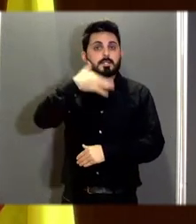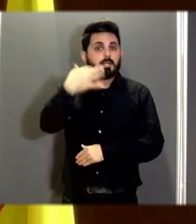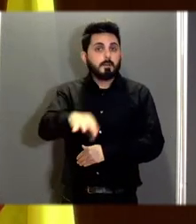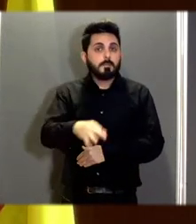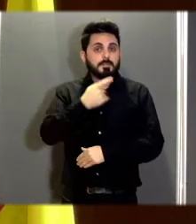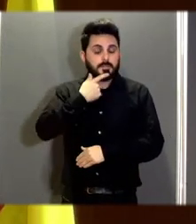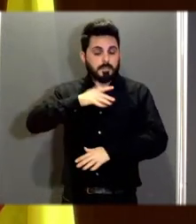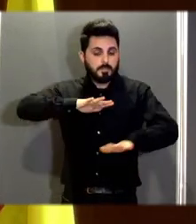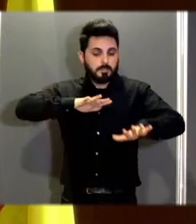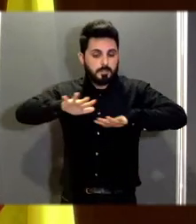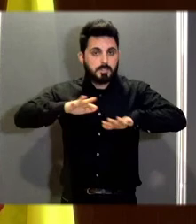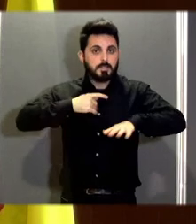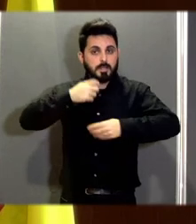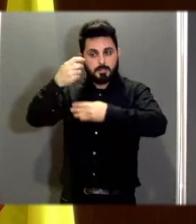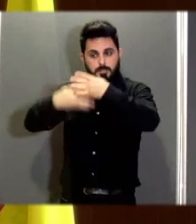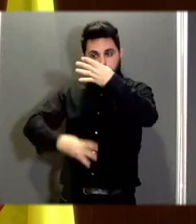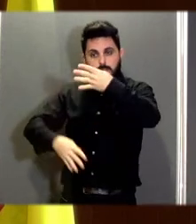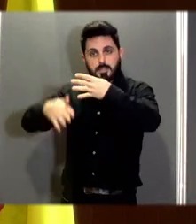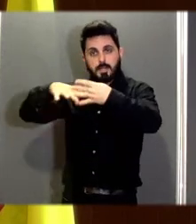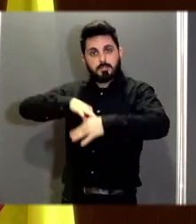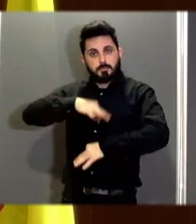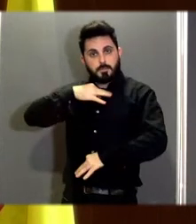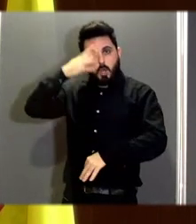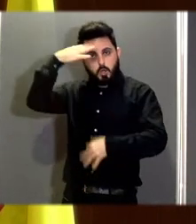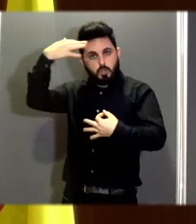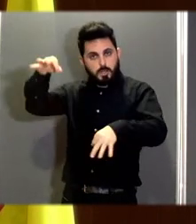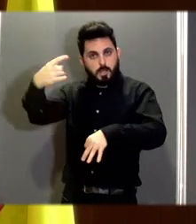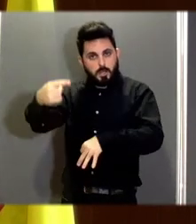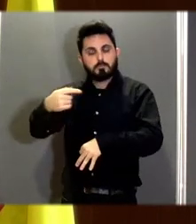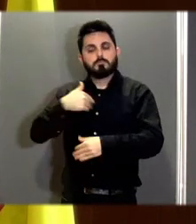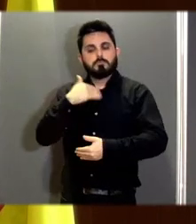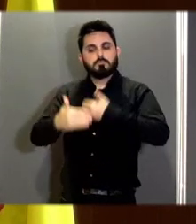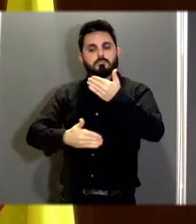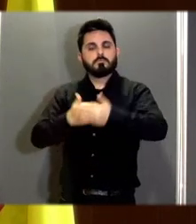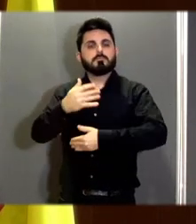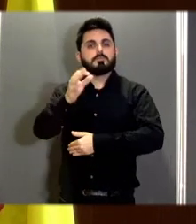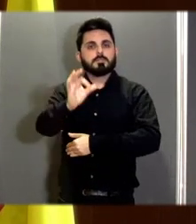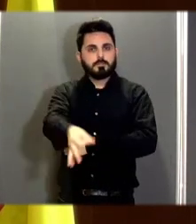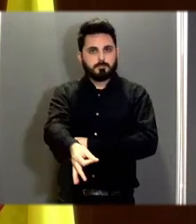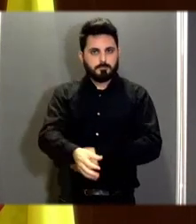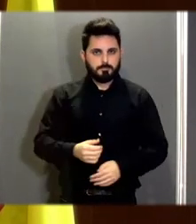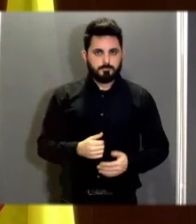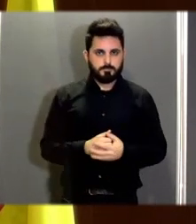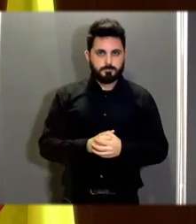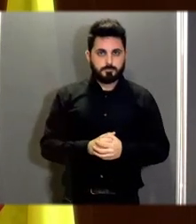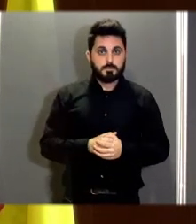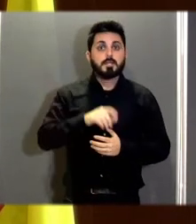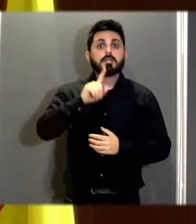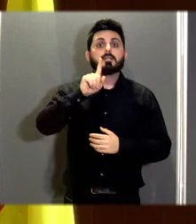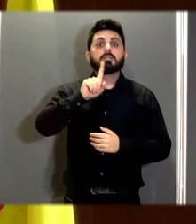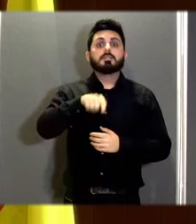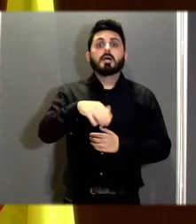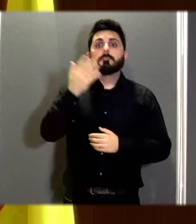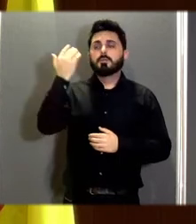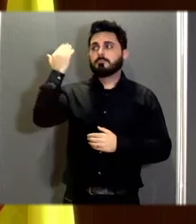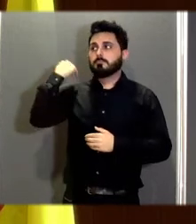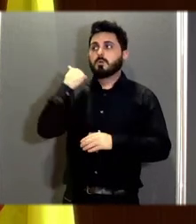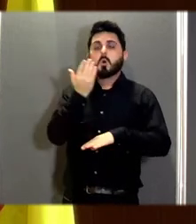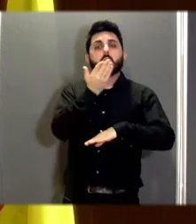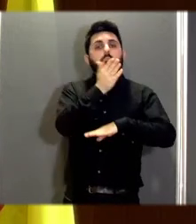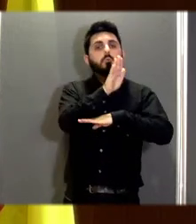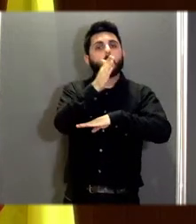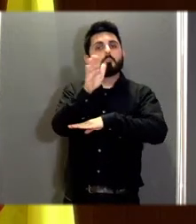sentit en aquesta llista cívica. I no tot van ser suports en aquest projecte, també hi va haver-hi diferents